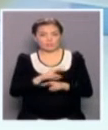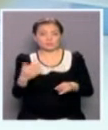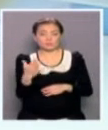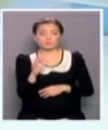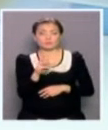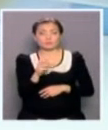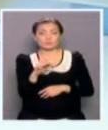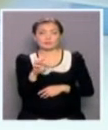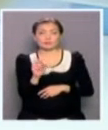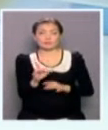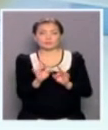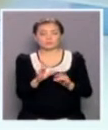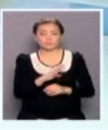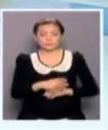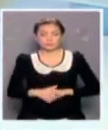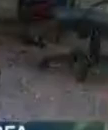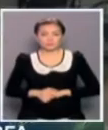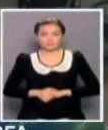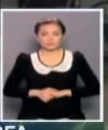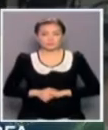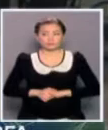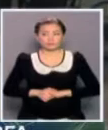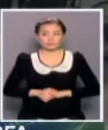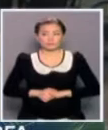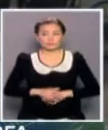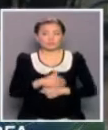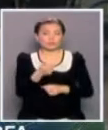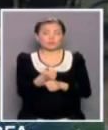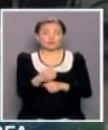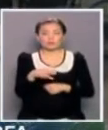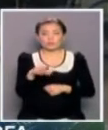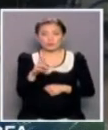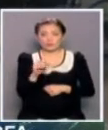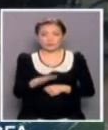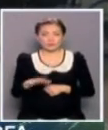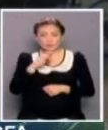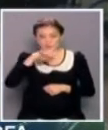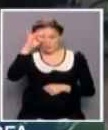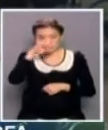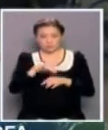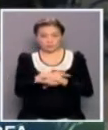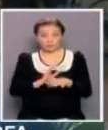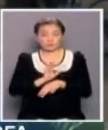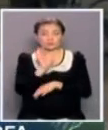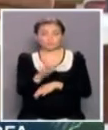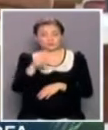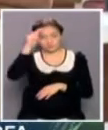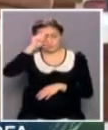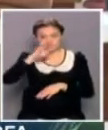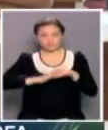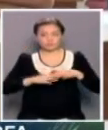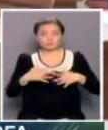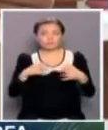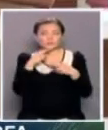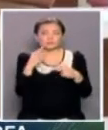министрі Асхат Аймағамбетов мәлімдеді. Ел президенті Қасым Жомарт Тоқаев Қазақстан халқы жолдауында білім саласына айрықша